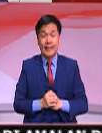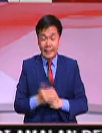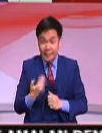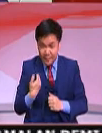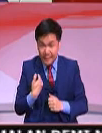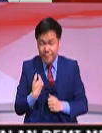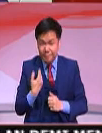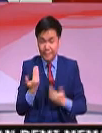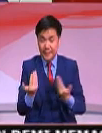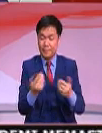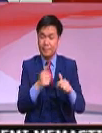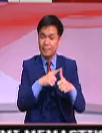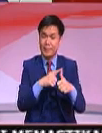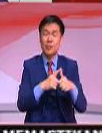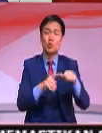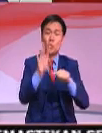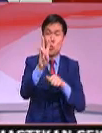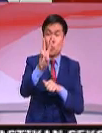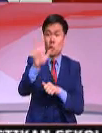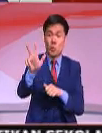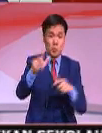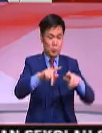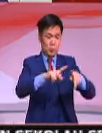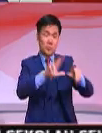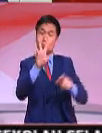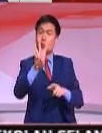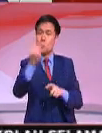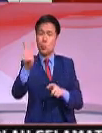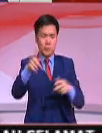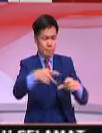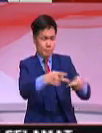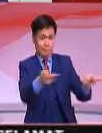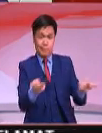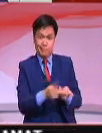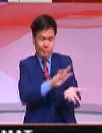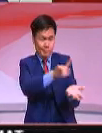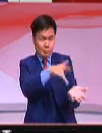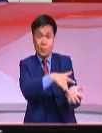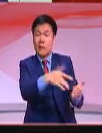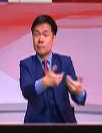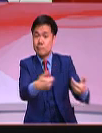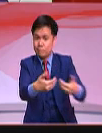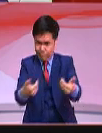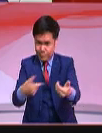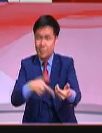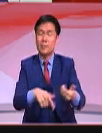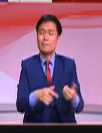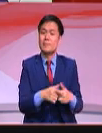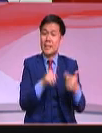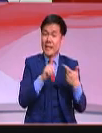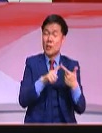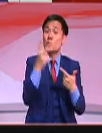ada 72 pusat kuarantin dan rawatan risiko rendah, dan keseluruhannya kita ada